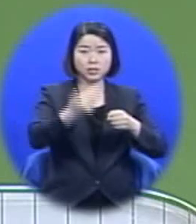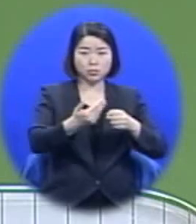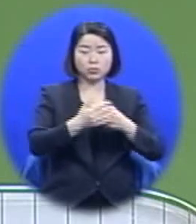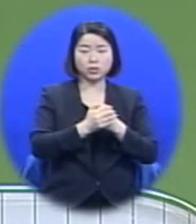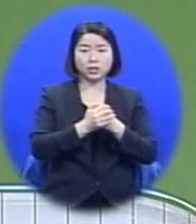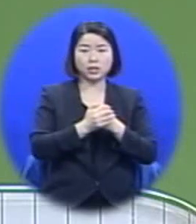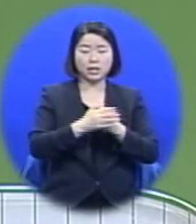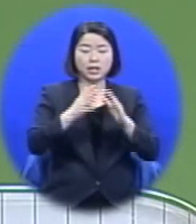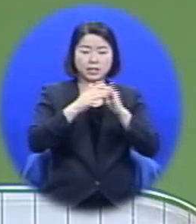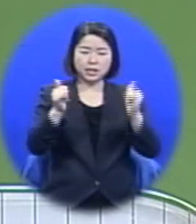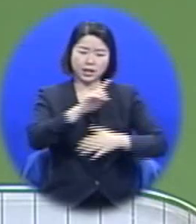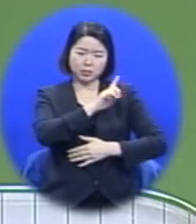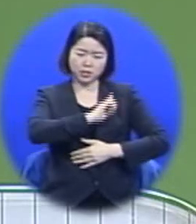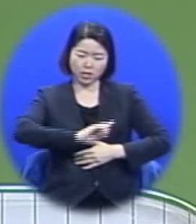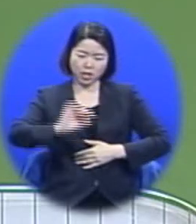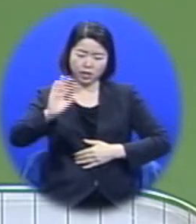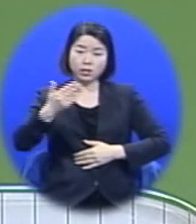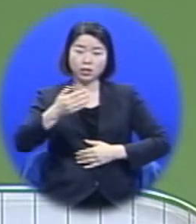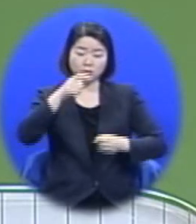목적이 무엇인가